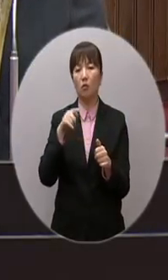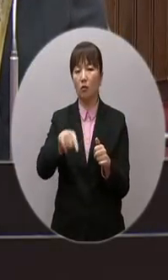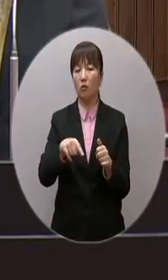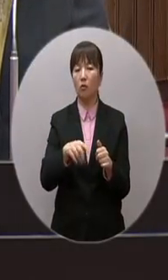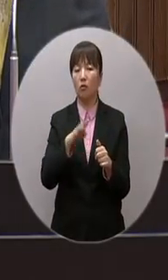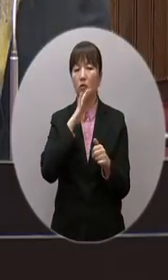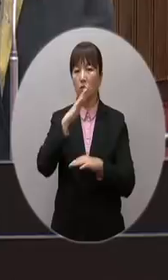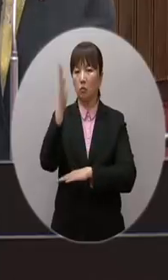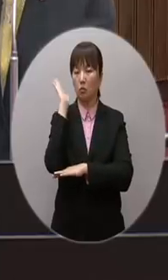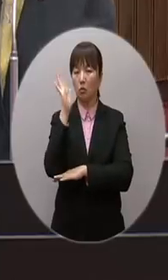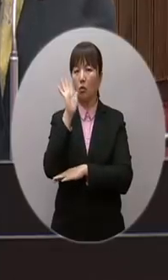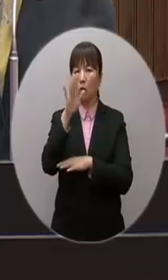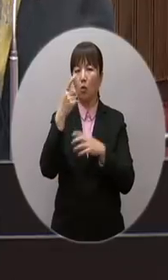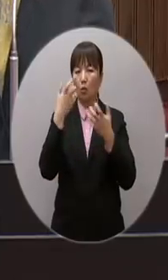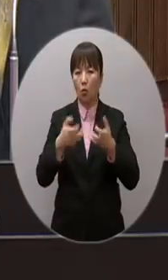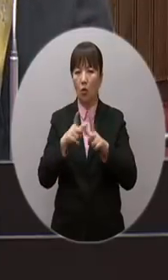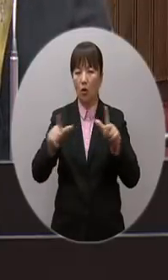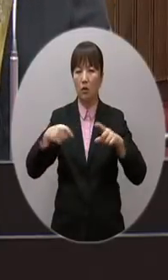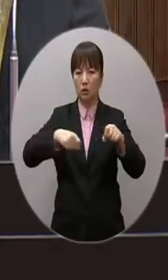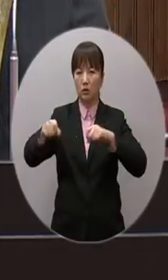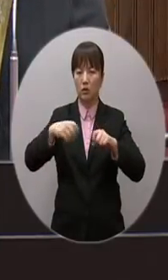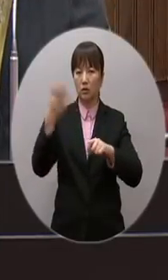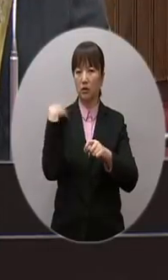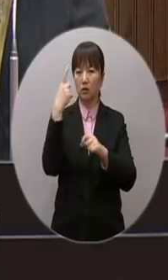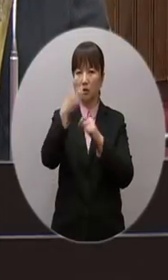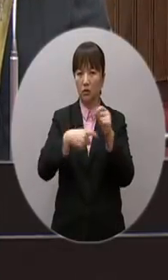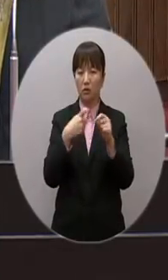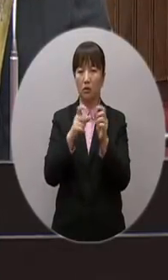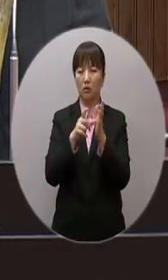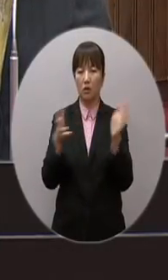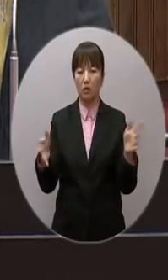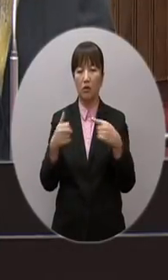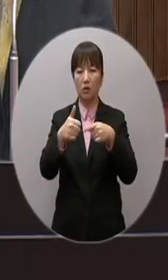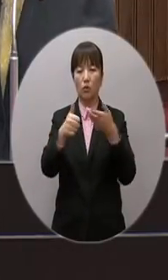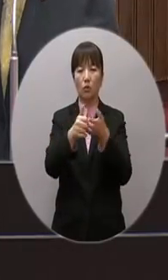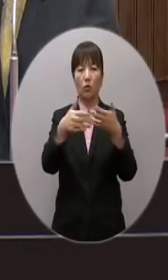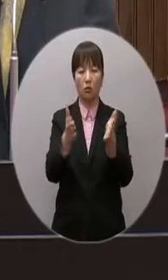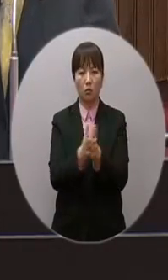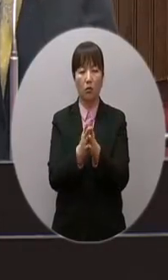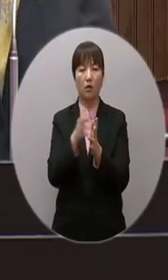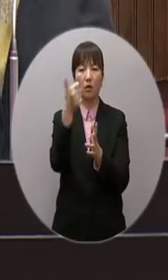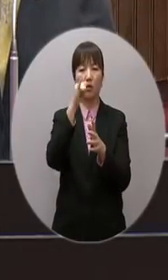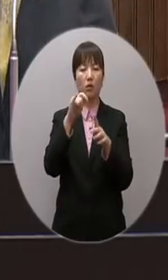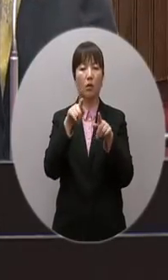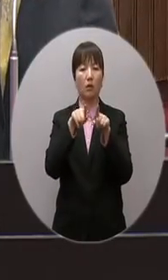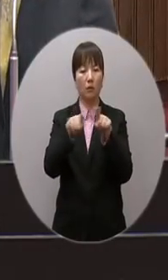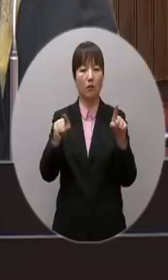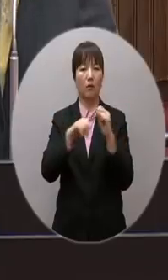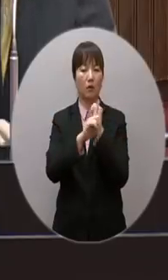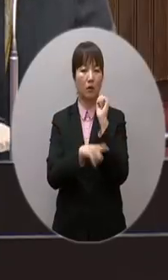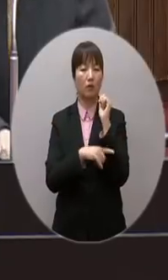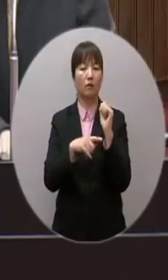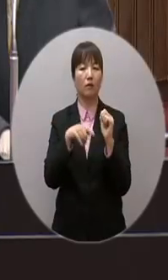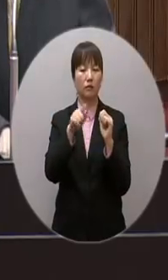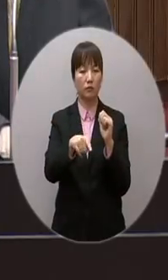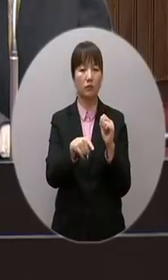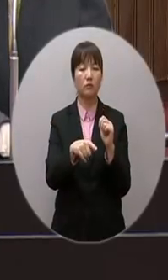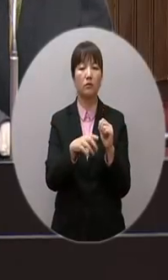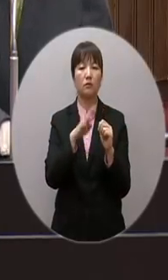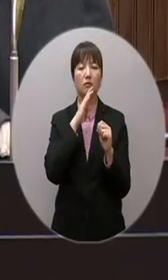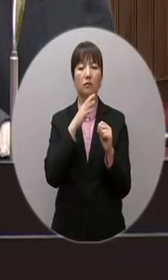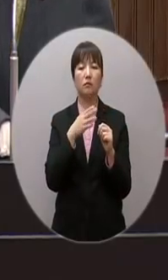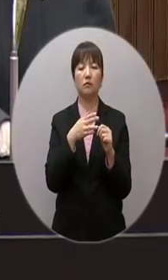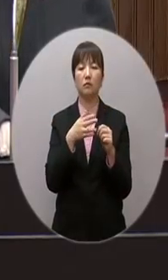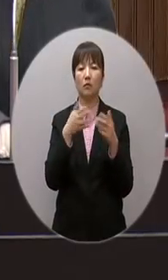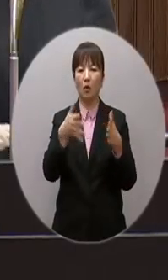实我们政府还有一个非常重要的政策，过去10年叫做教育部的性别平等教育法。那性别平等教育法我们